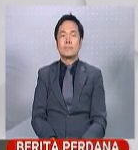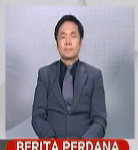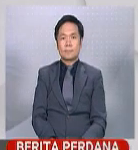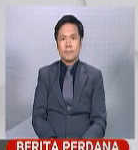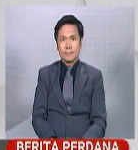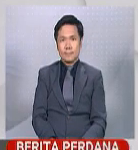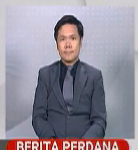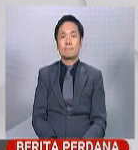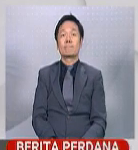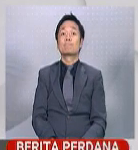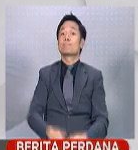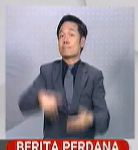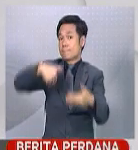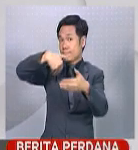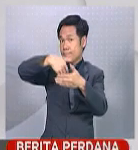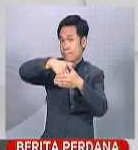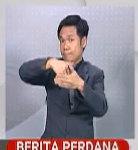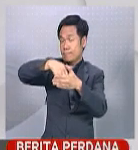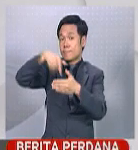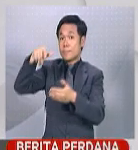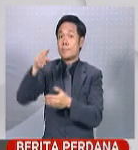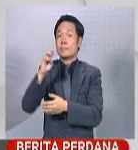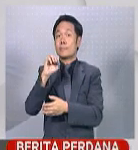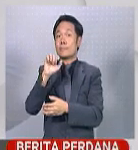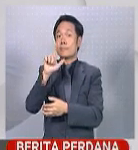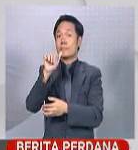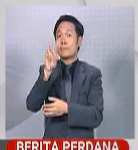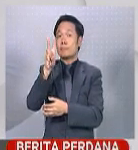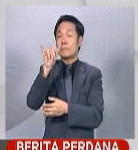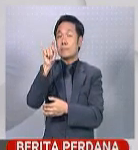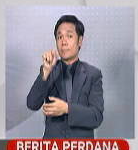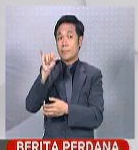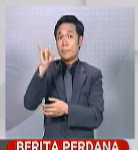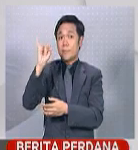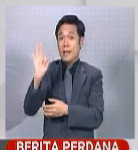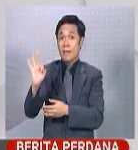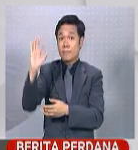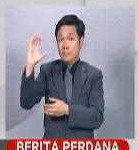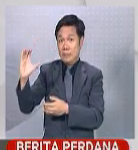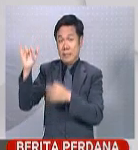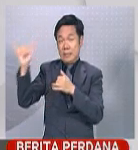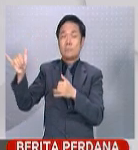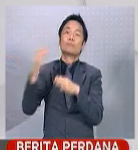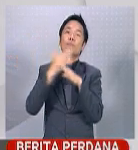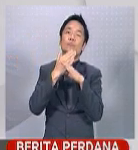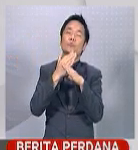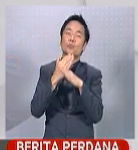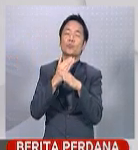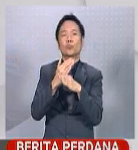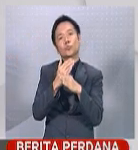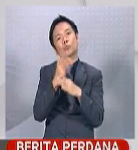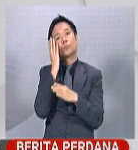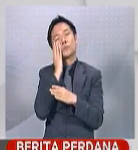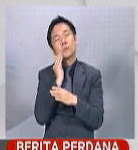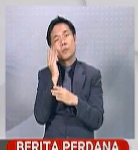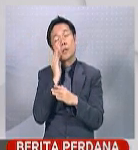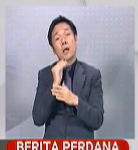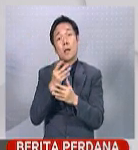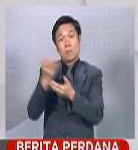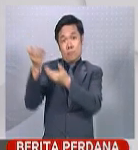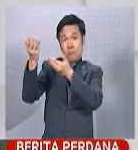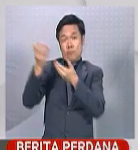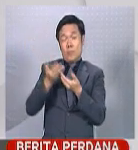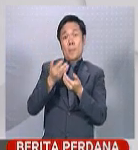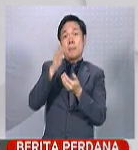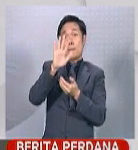pemain bola sepak kelab melawati FC Afif Najmi Mohamad izwan berkongsi pengalamannya membawa pulang seramai 55